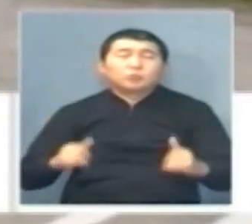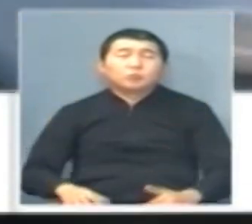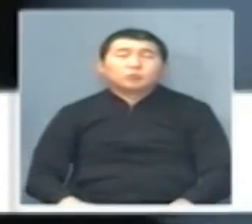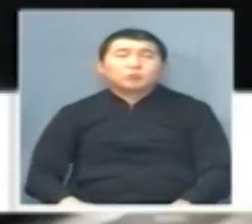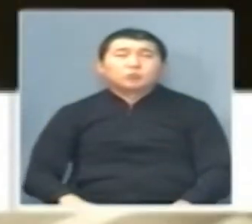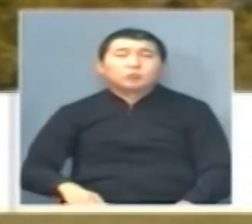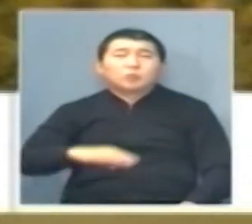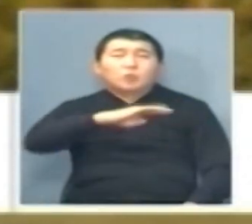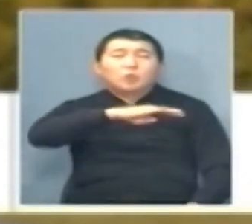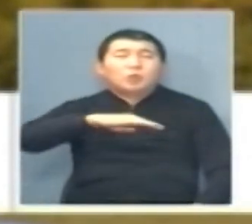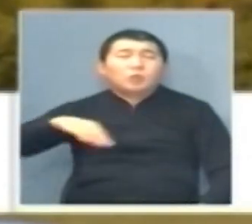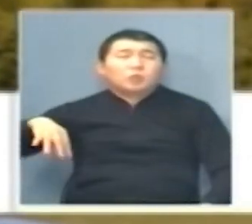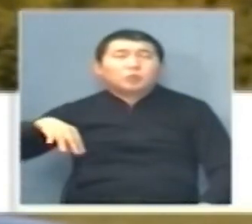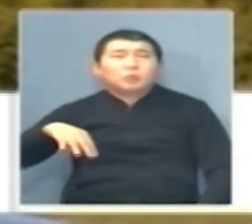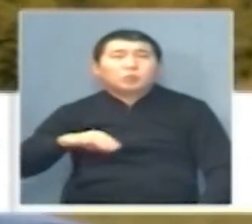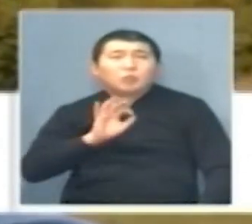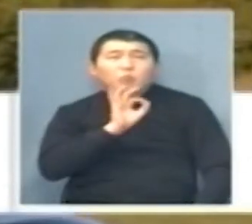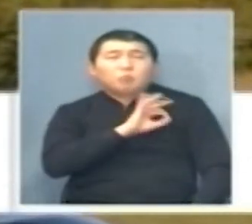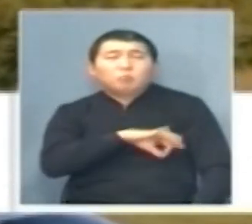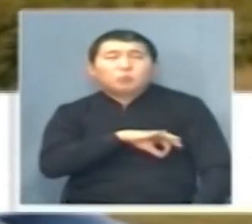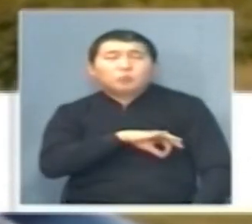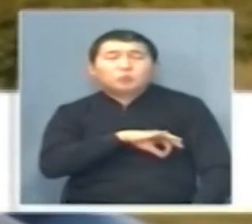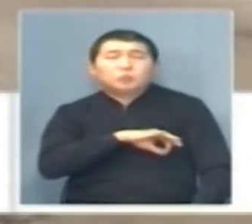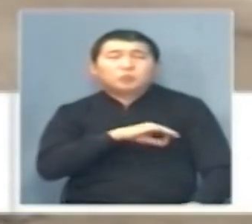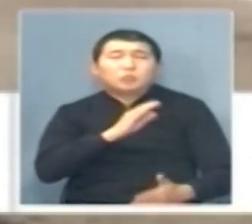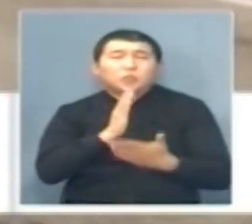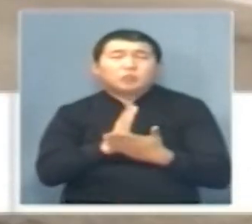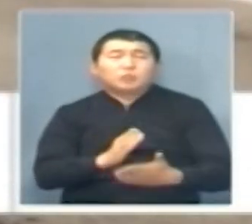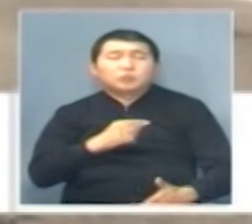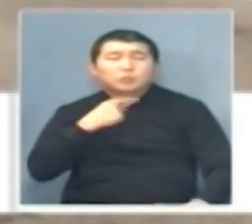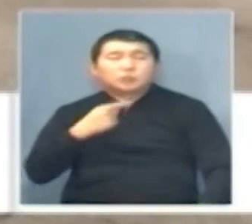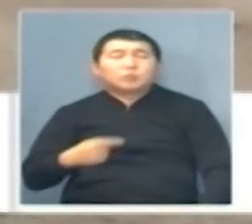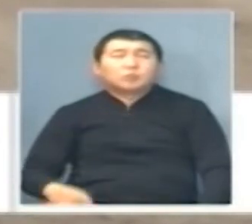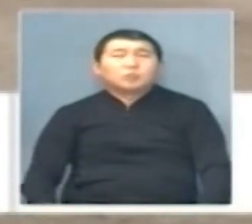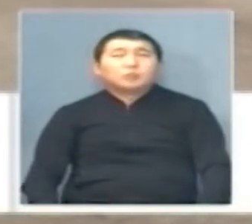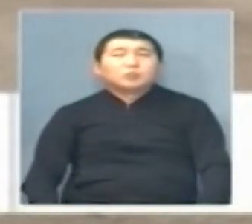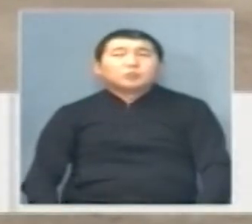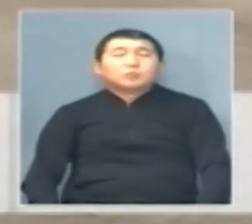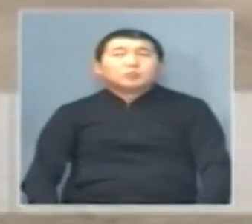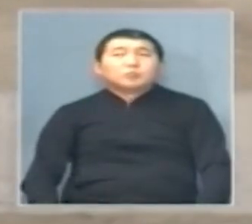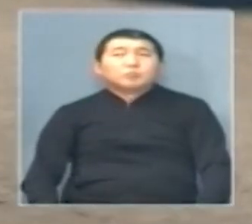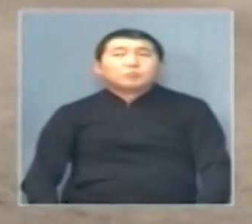дорогах, поскольку польза от них заметна уже сейчас. Карина Мурадова, Даниэр Кайратулы, Максат Неметов, Алтай Акпарат.